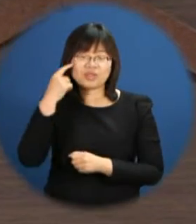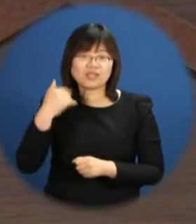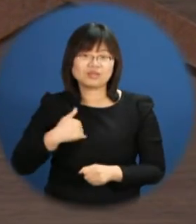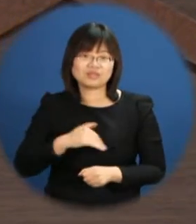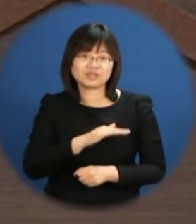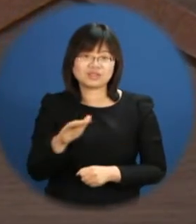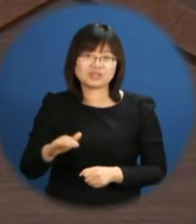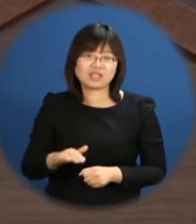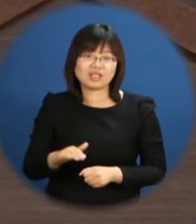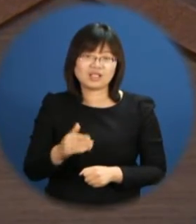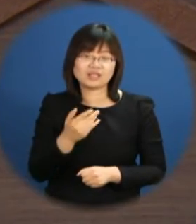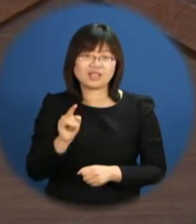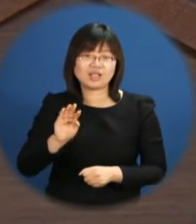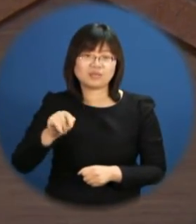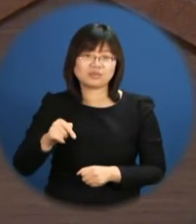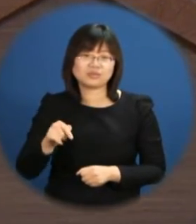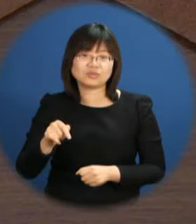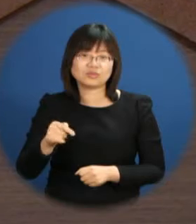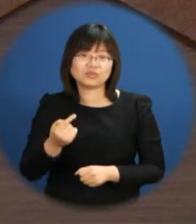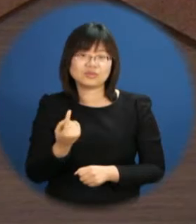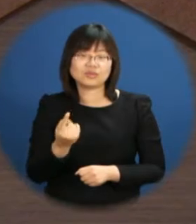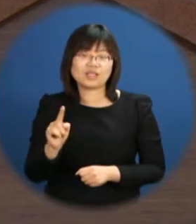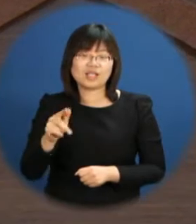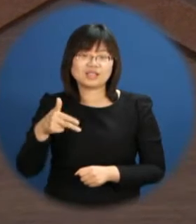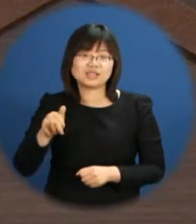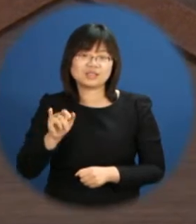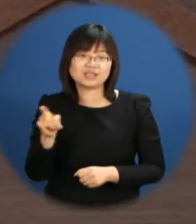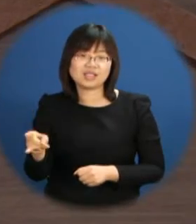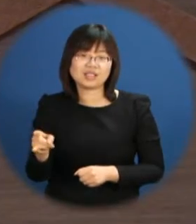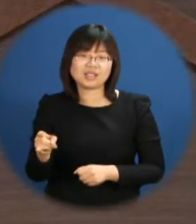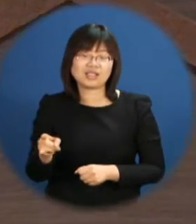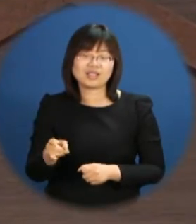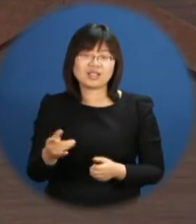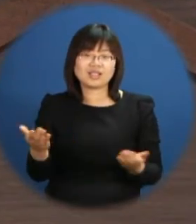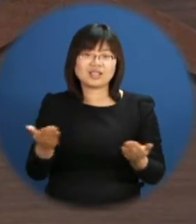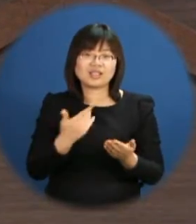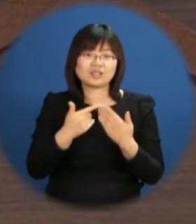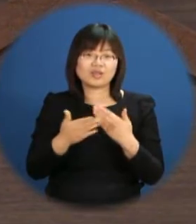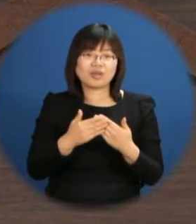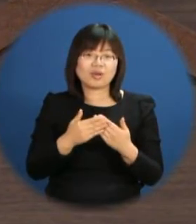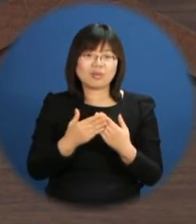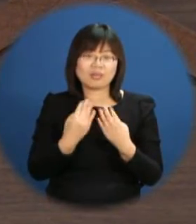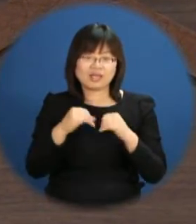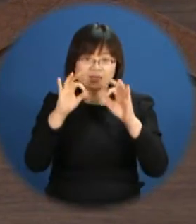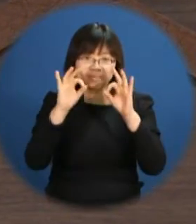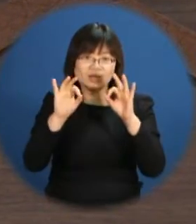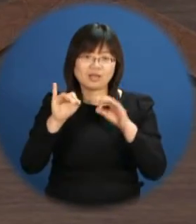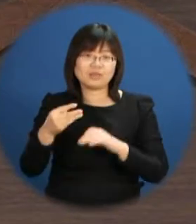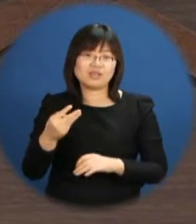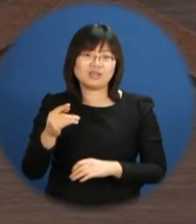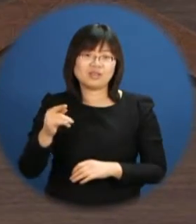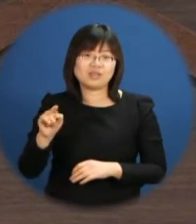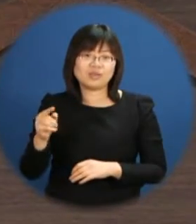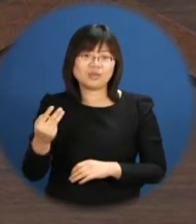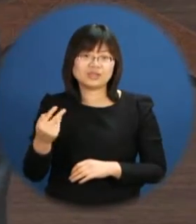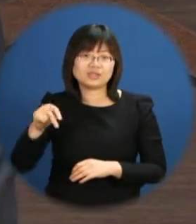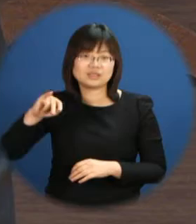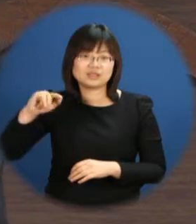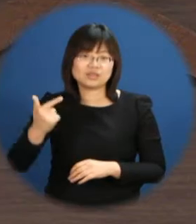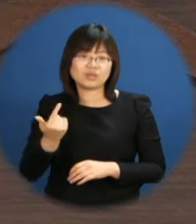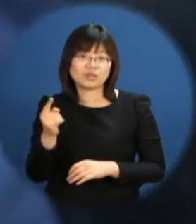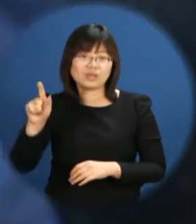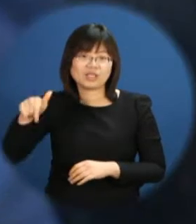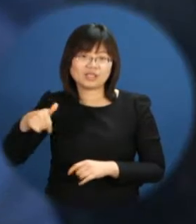우리가 보통 나 구하지 에 업적 이라고 하는 것들이 많은 경우 이제 프로 g 스톤 화 그란 사람들이